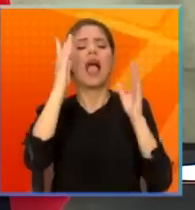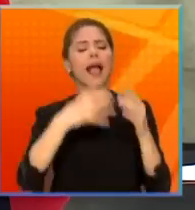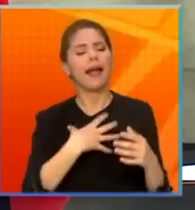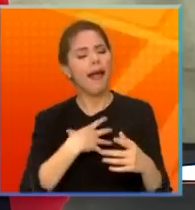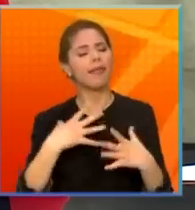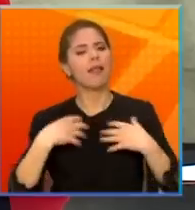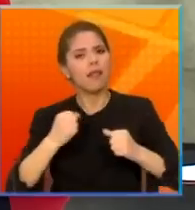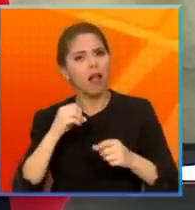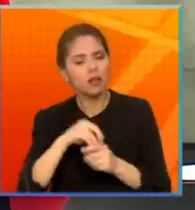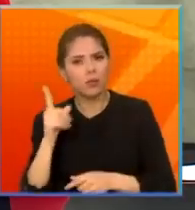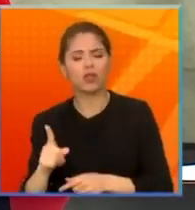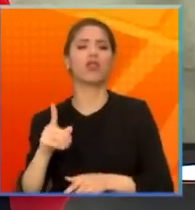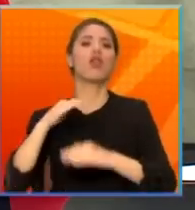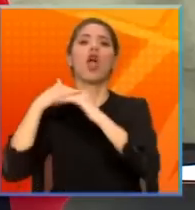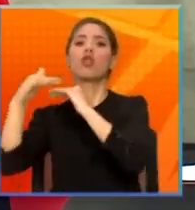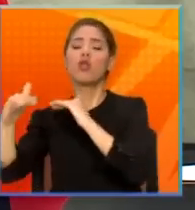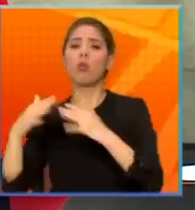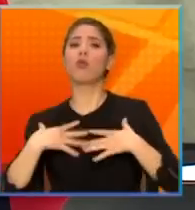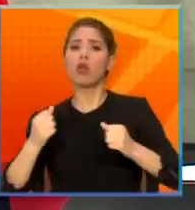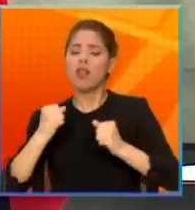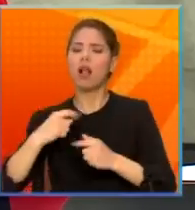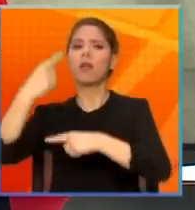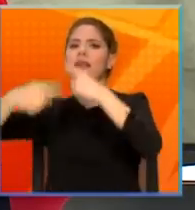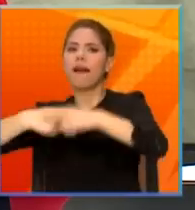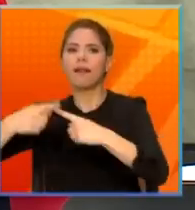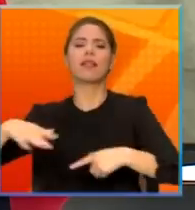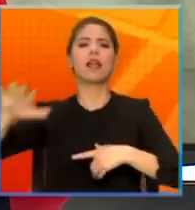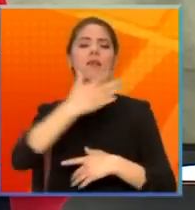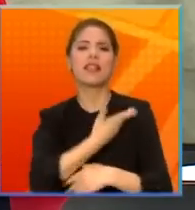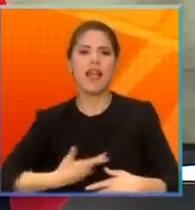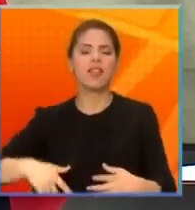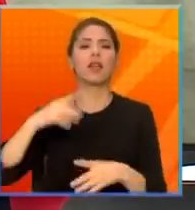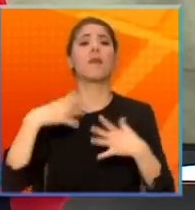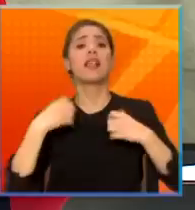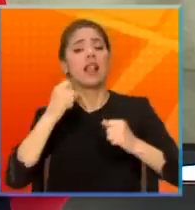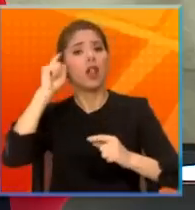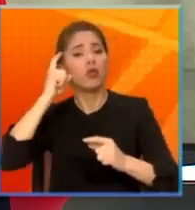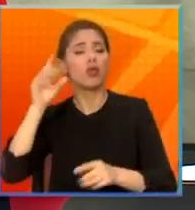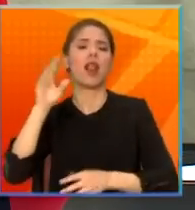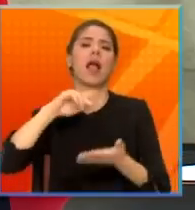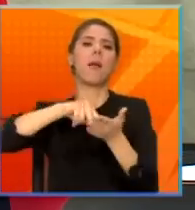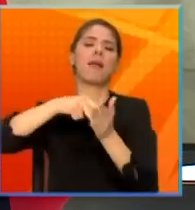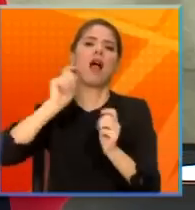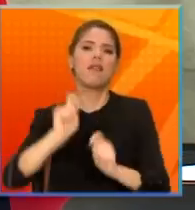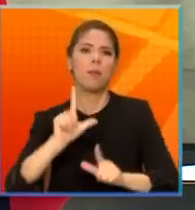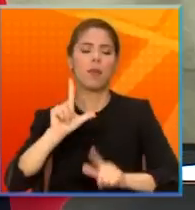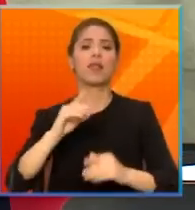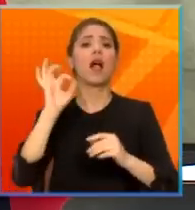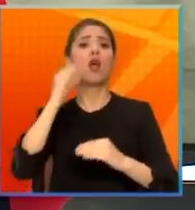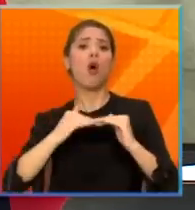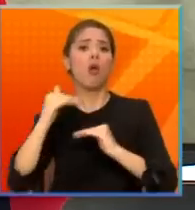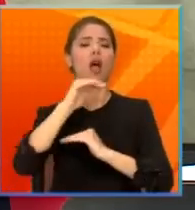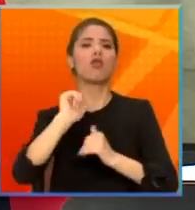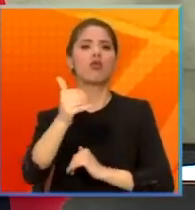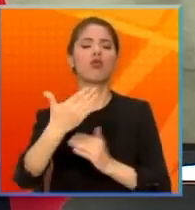hem kendi sağlığımız hem de toplumun, yakınlarımızın, sevdiklerimizin sağlığını düşünerek planlamalıyız. Olağanüstü